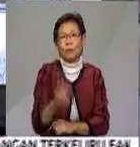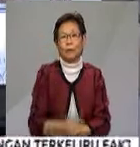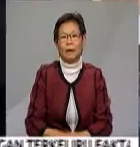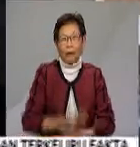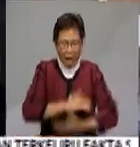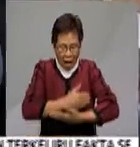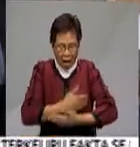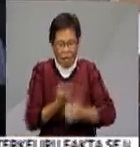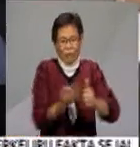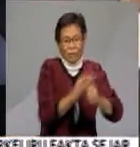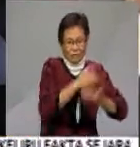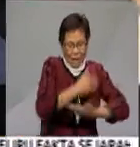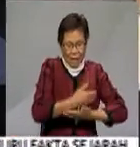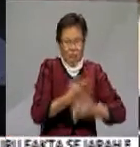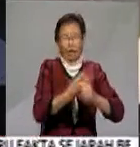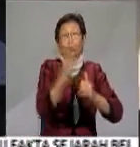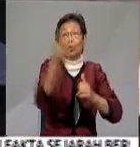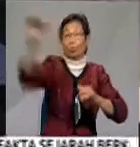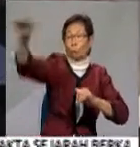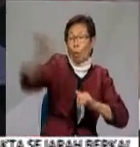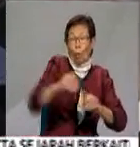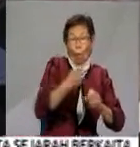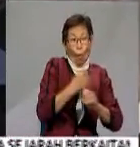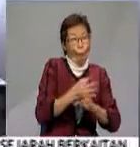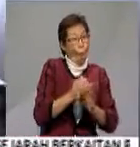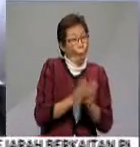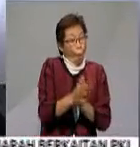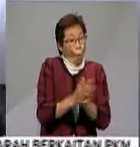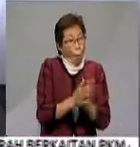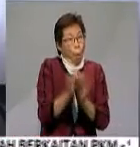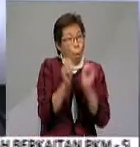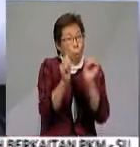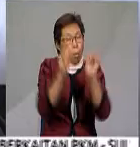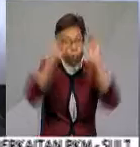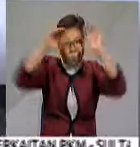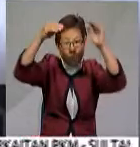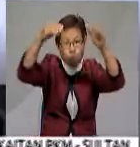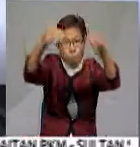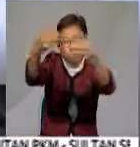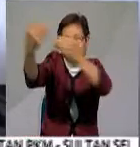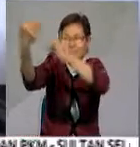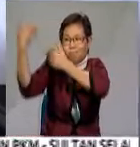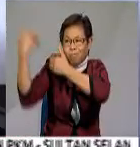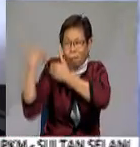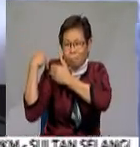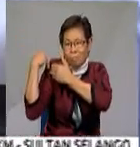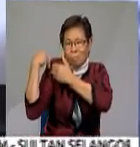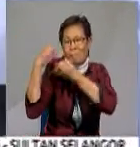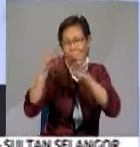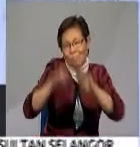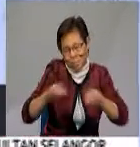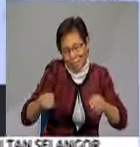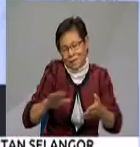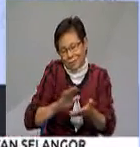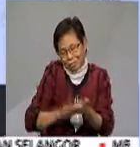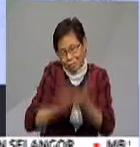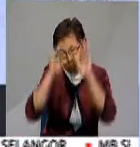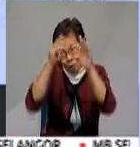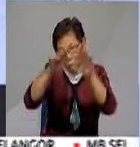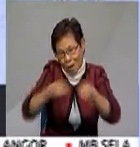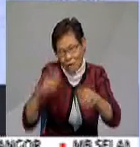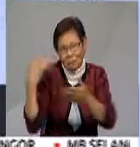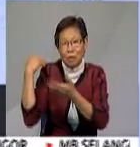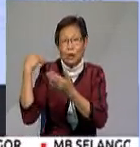Anak sulung daripada dua beradik ini memiliki kesungguhan yang tinggi dalam memberi tumpuan kepada tanggungjawabnya sebagai pelajar sekolah.